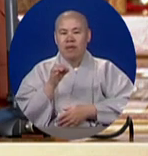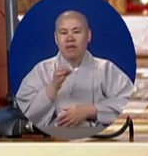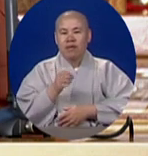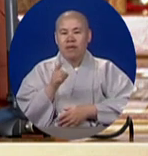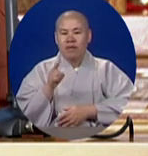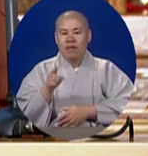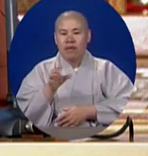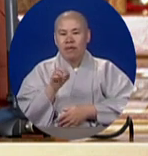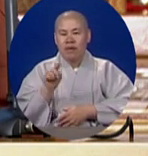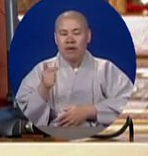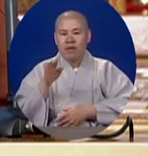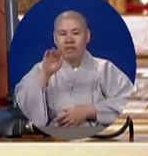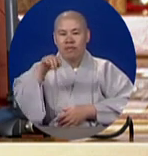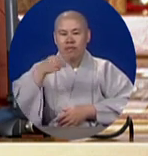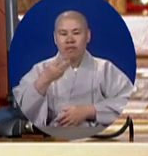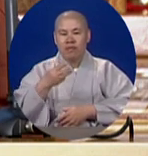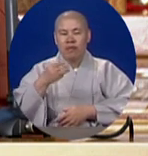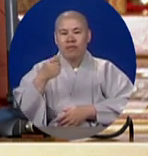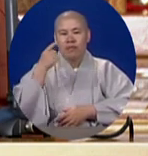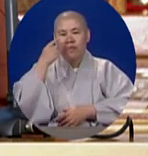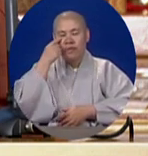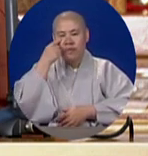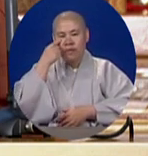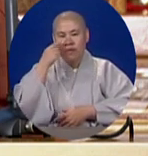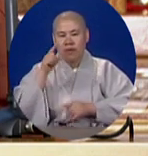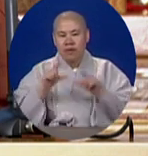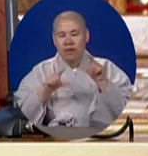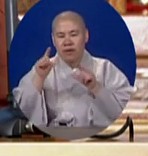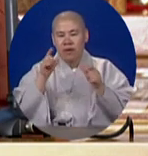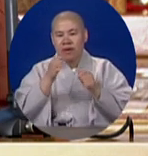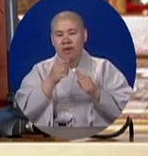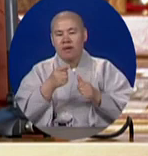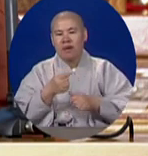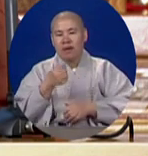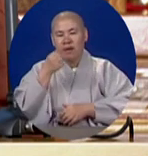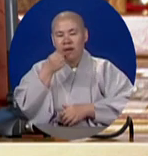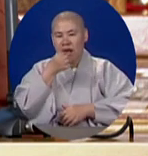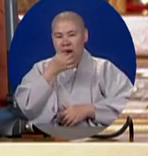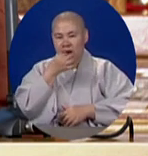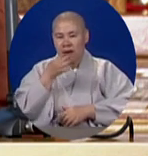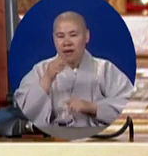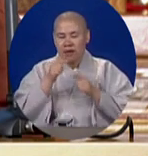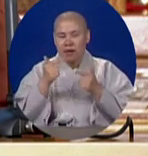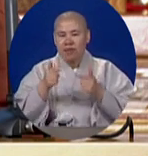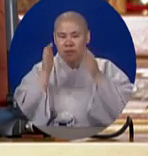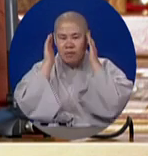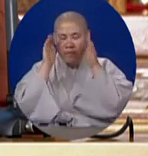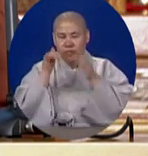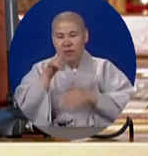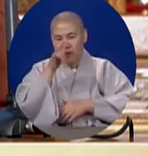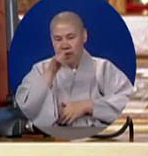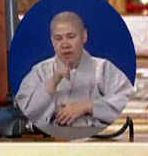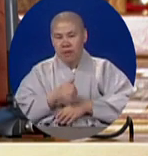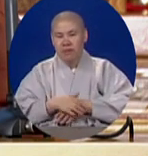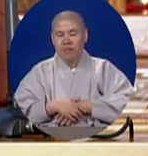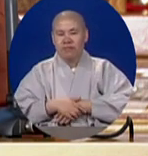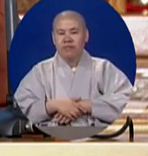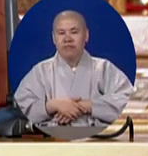불착색 공부라. 눈에는 색에 집착하지 않는 공부가 있다. 이 눈도 공부해야 됩니다.